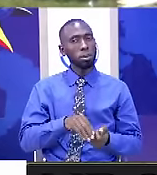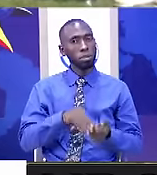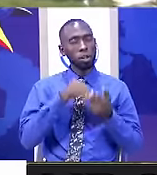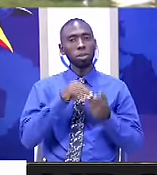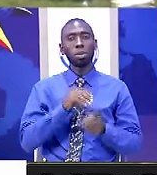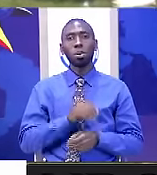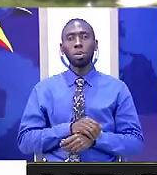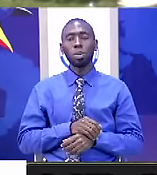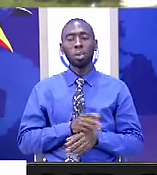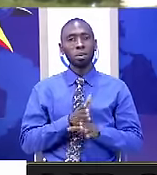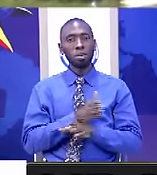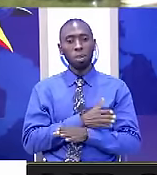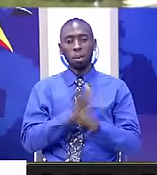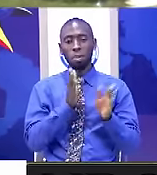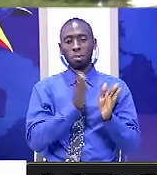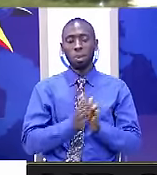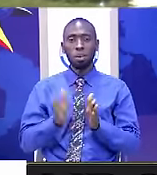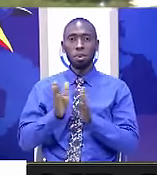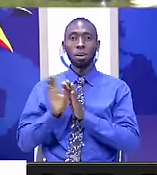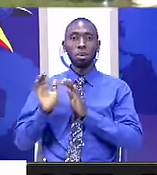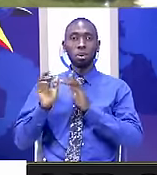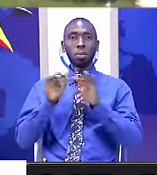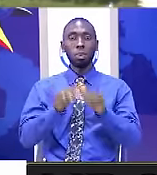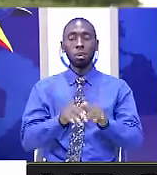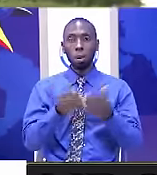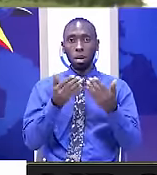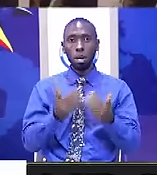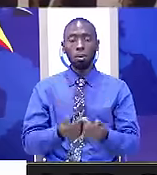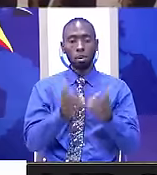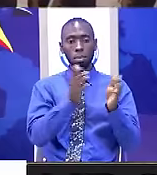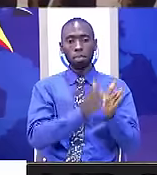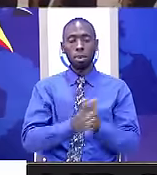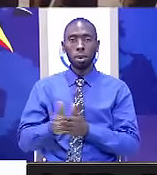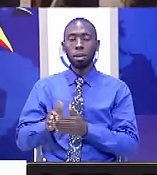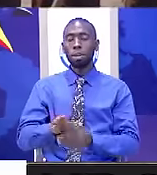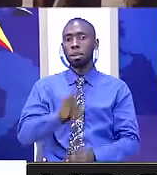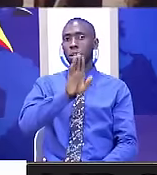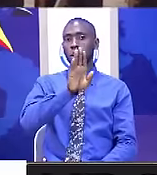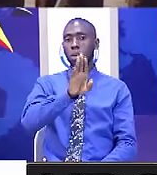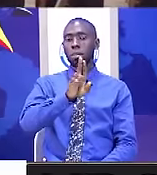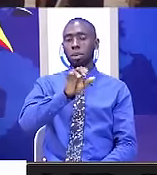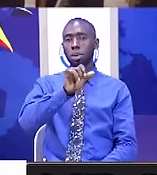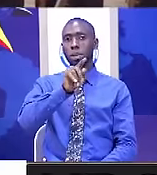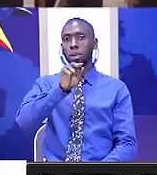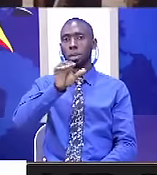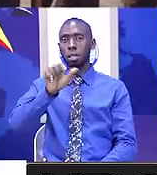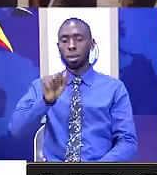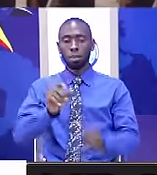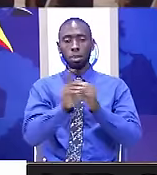nkambi z'amagye anti gya kubeera Busesa mu disitulikiti y'e Bugweri mu buvanjuba bw'eggwanga.